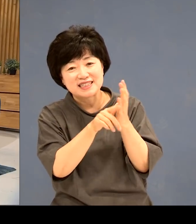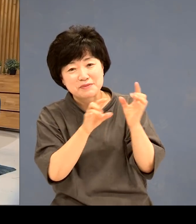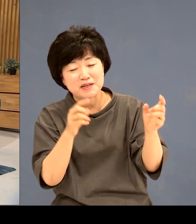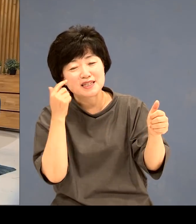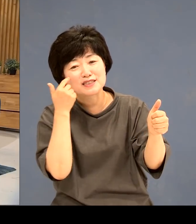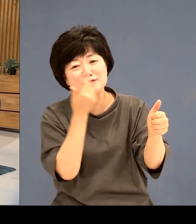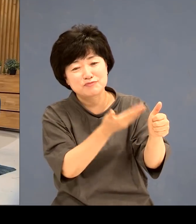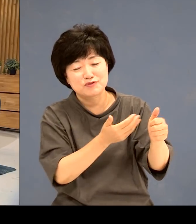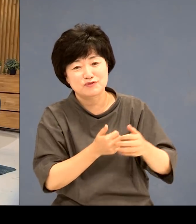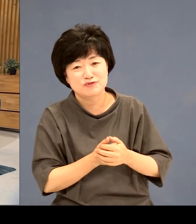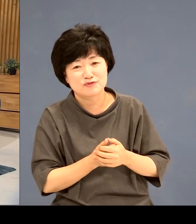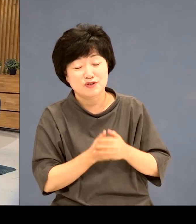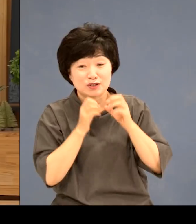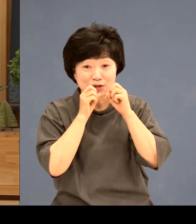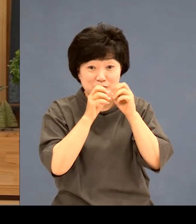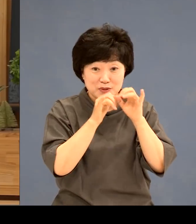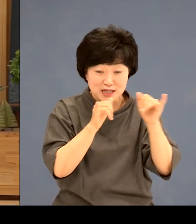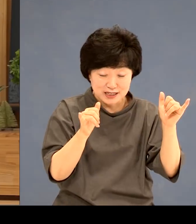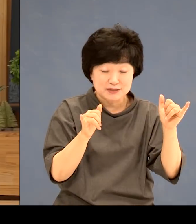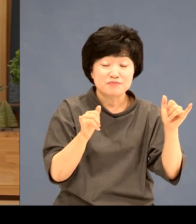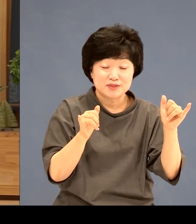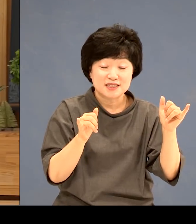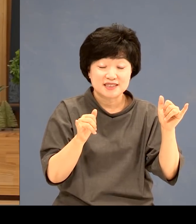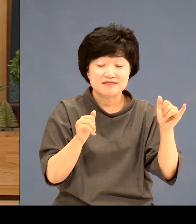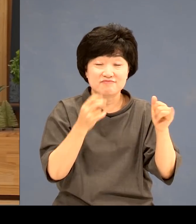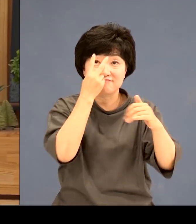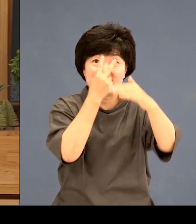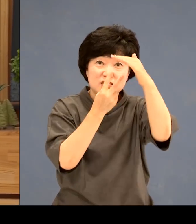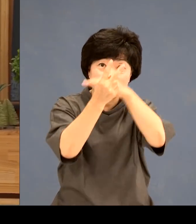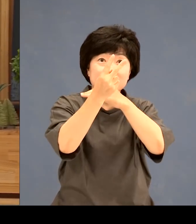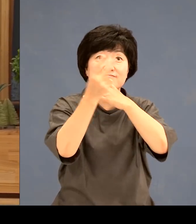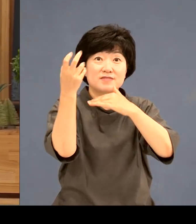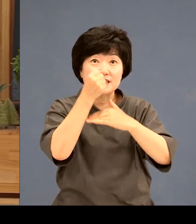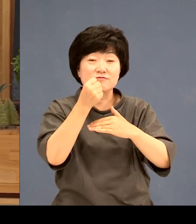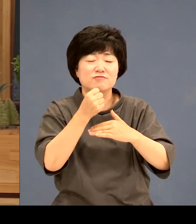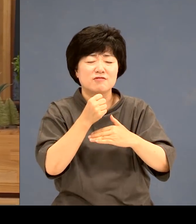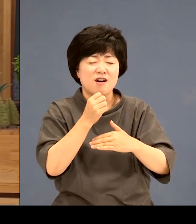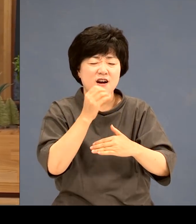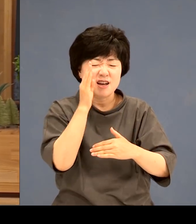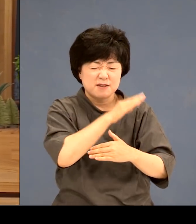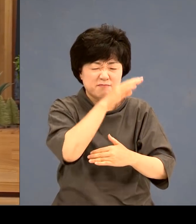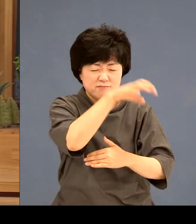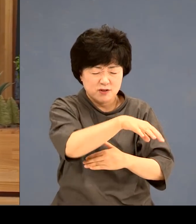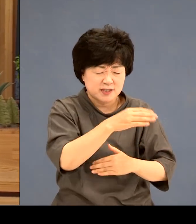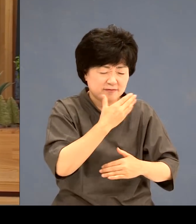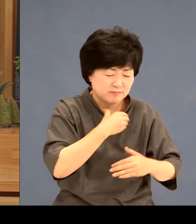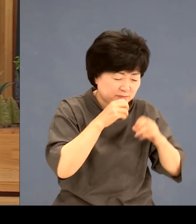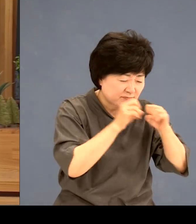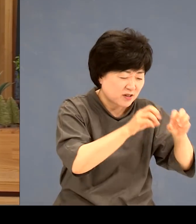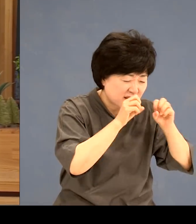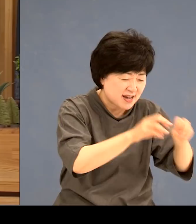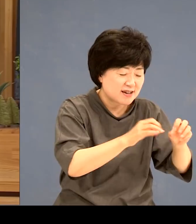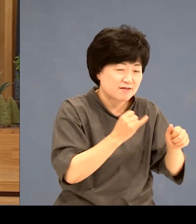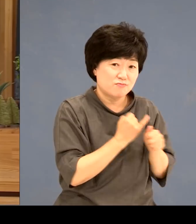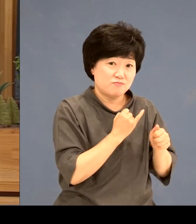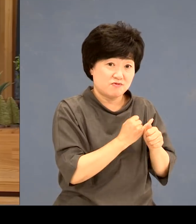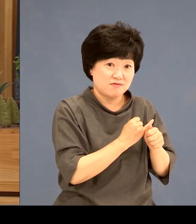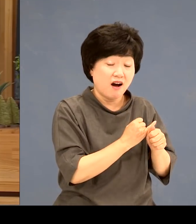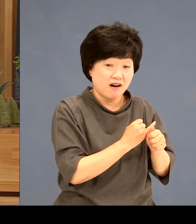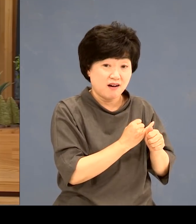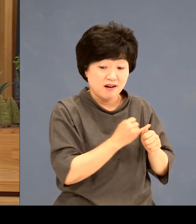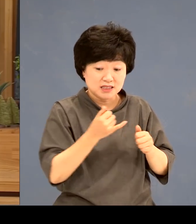뵐 때마다 질문 드리지만 선교사님들이 하나님의 비전을 품고 그 열악한 선교지에 가서 열심히 헌신을 하시지만